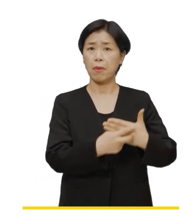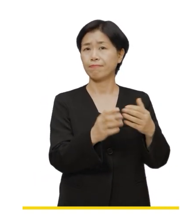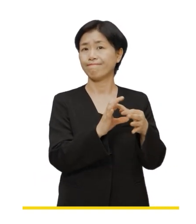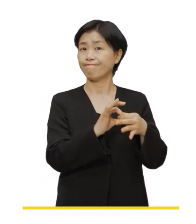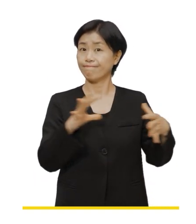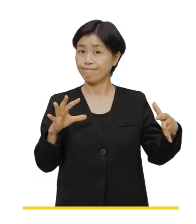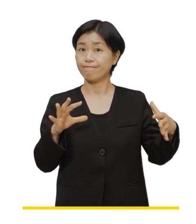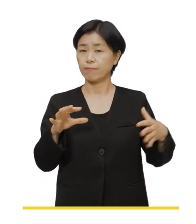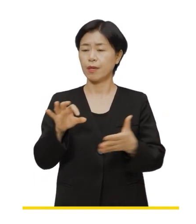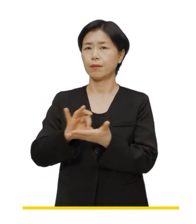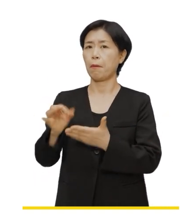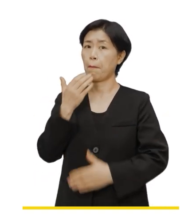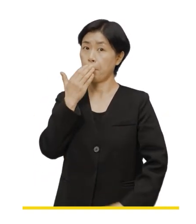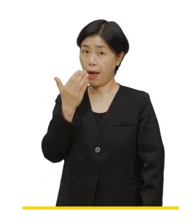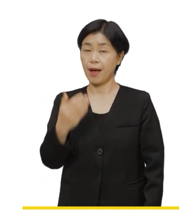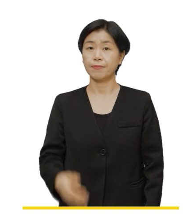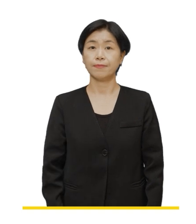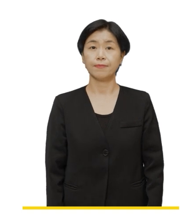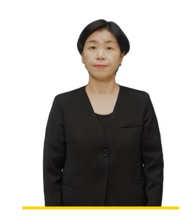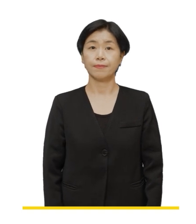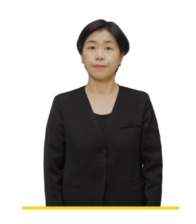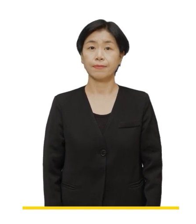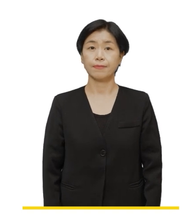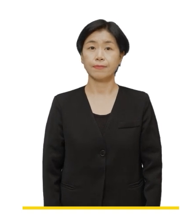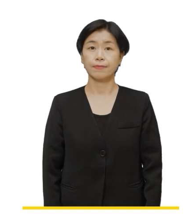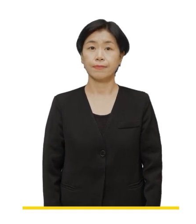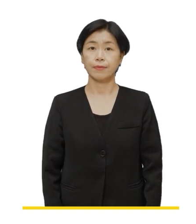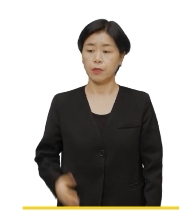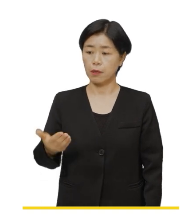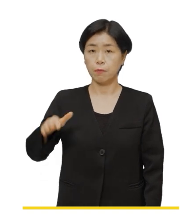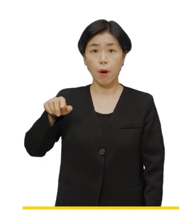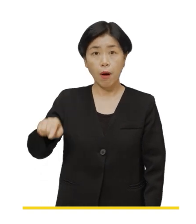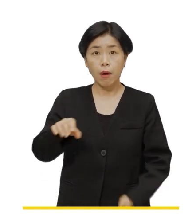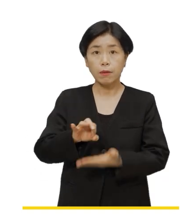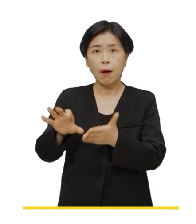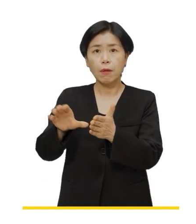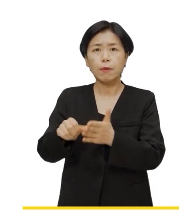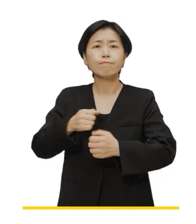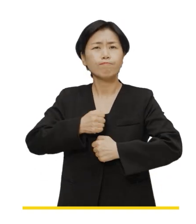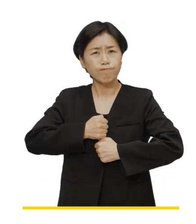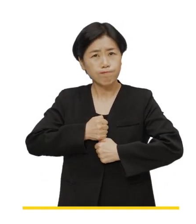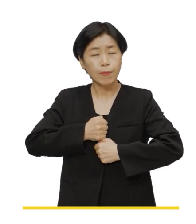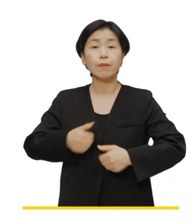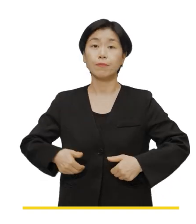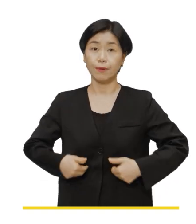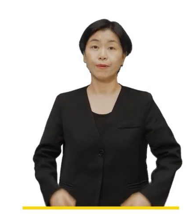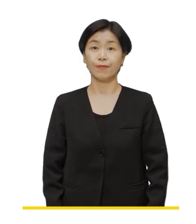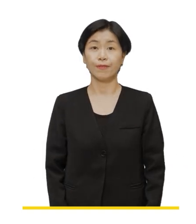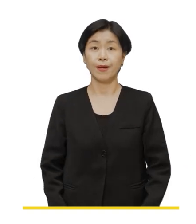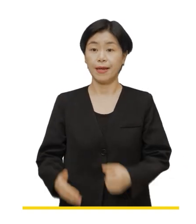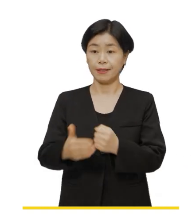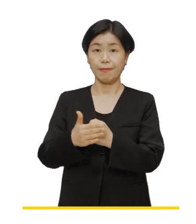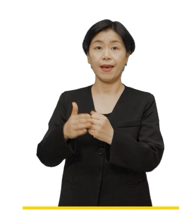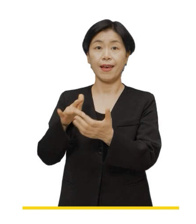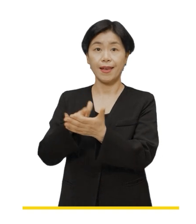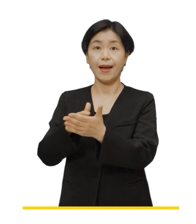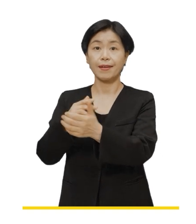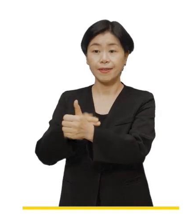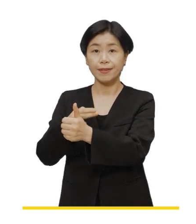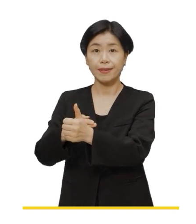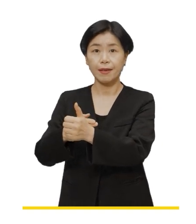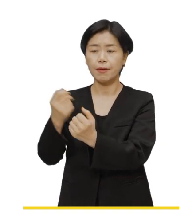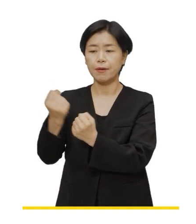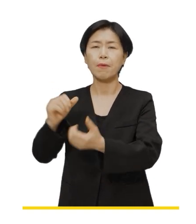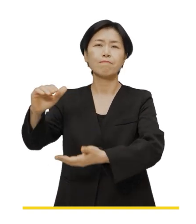처방 없이도 살 수 있는 약이에요. 하지만 사용할 때 주의가 필요해서 약사의 설명을